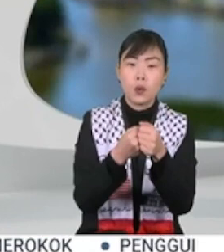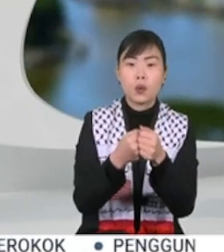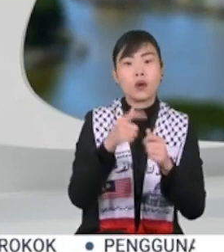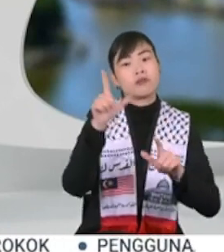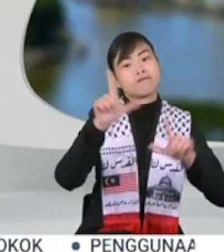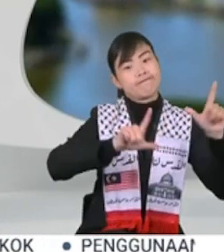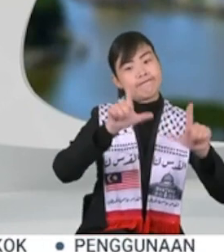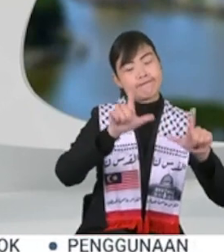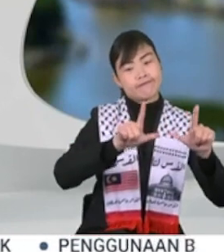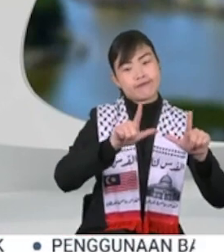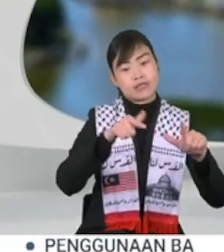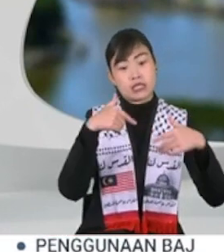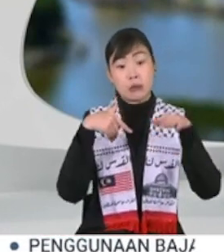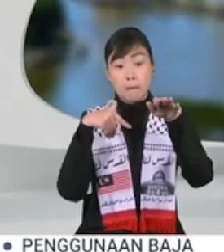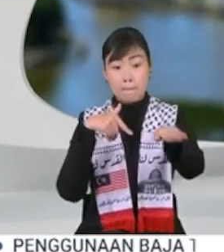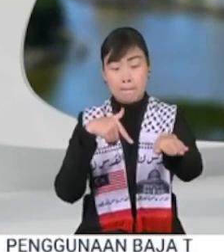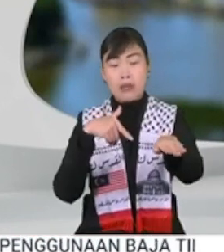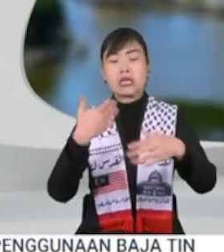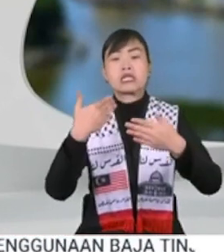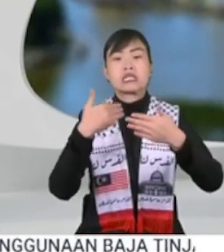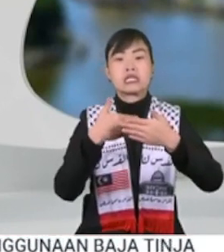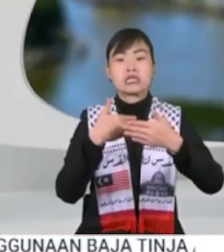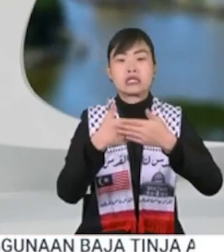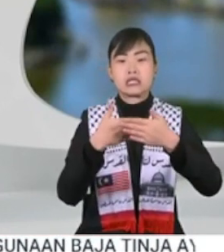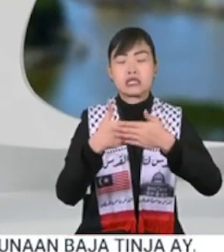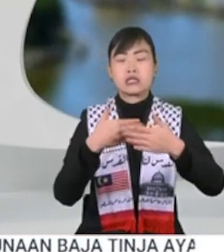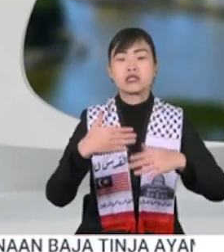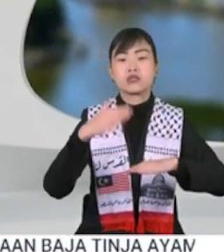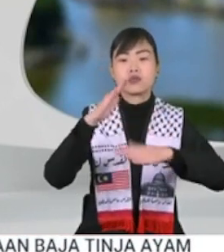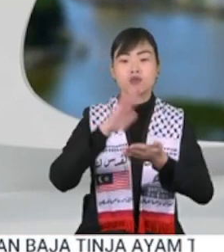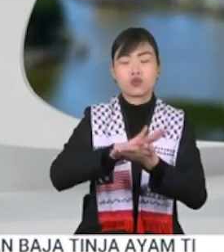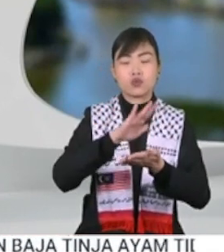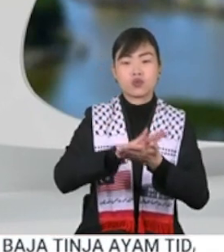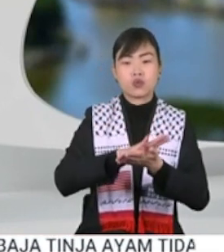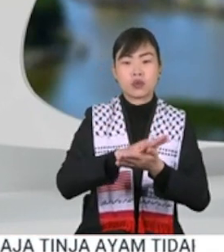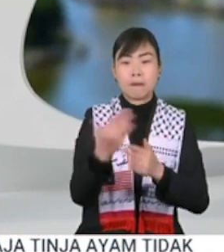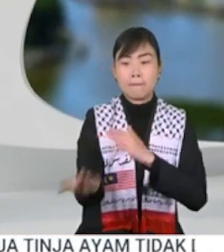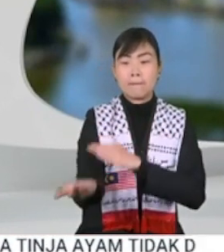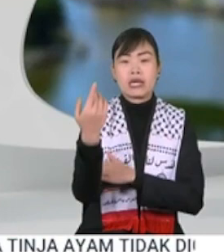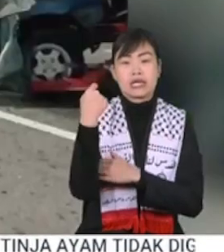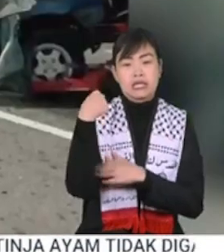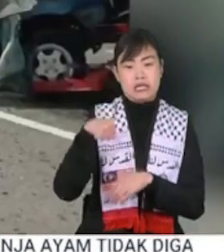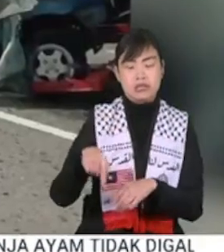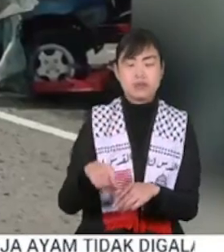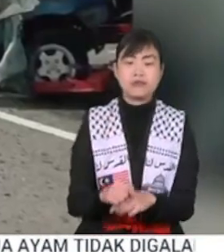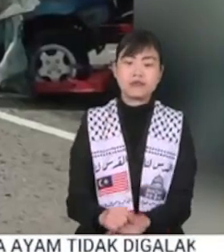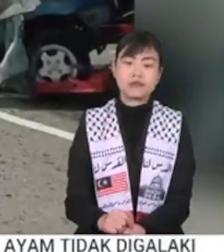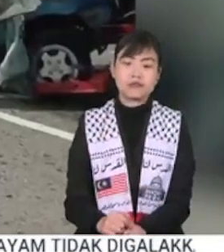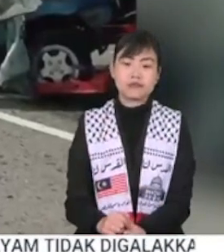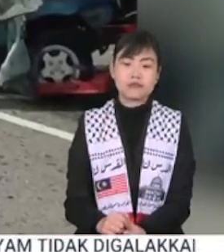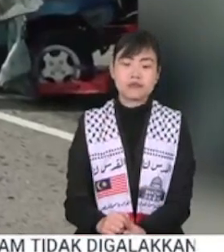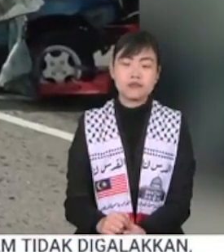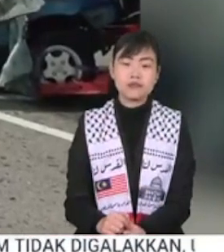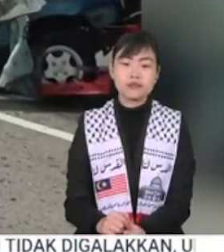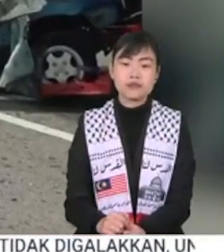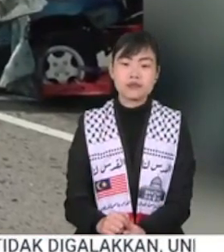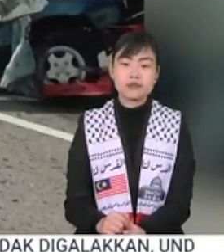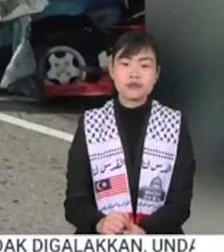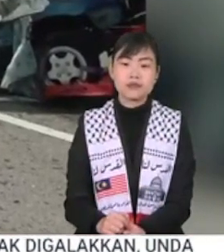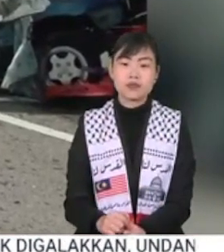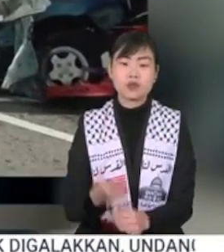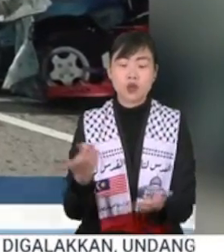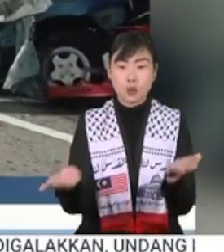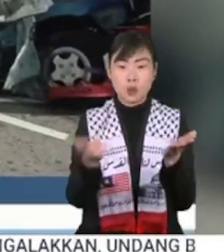sebuah Lori berhadapan sekolah kebangsaan sedarat engkelili pagi tadi